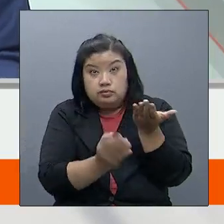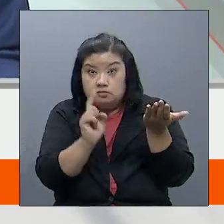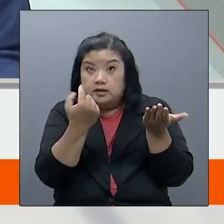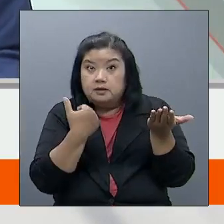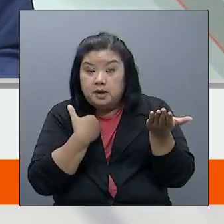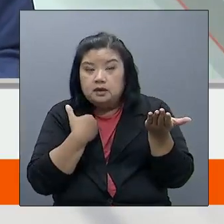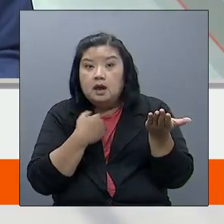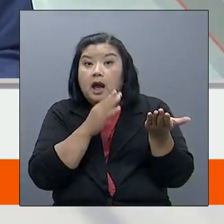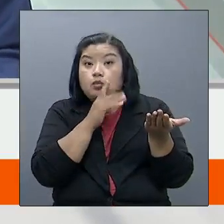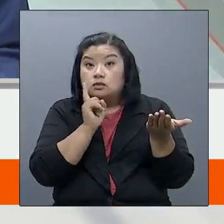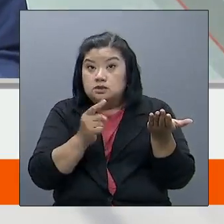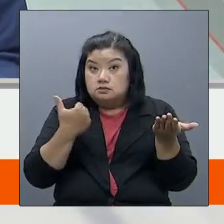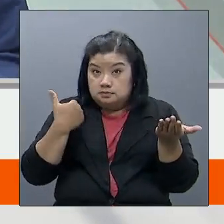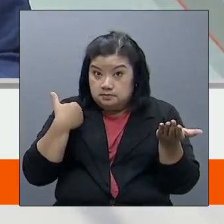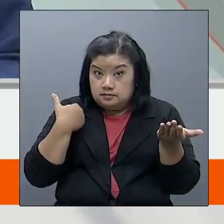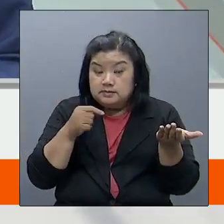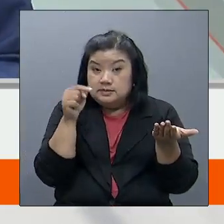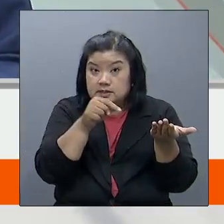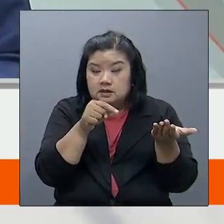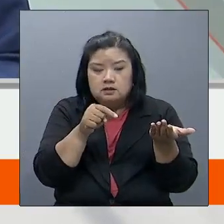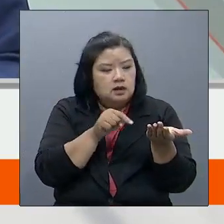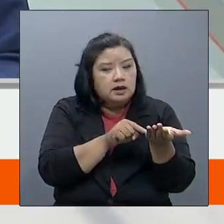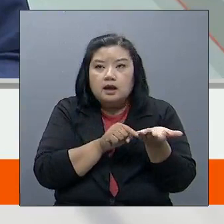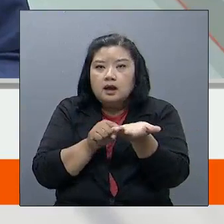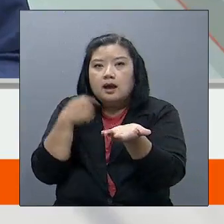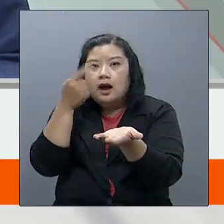ถ้าเกิดว่ามีเนี่ยหลังจากนี้จะเอาให้ใครคะ